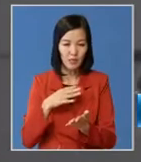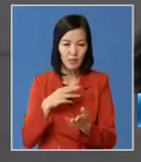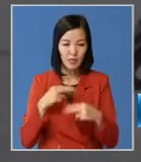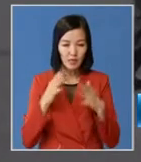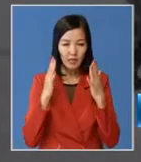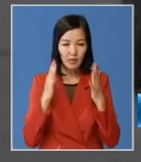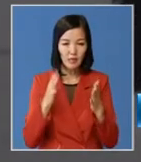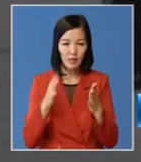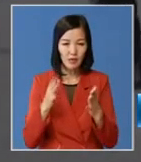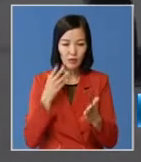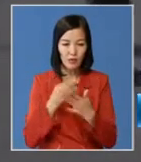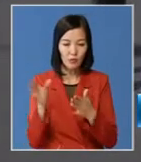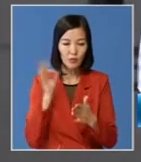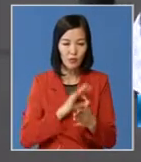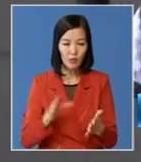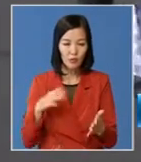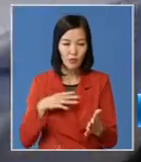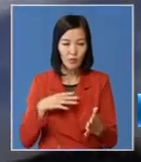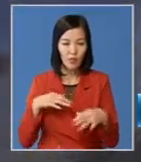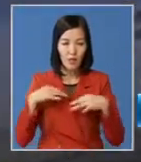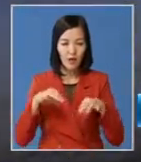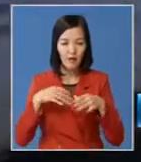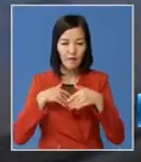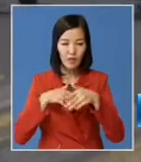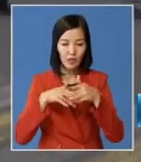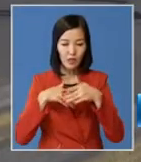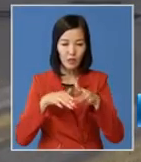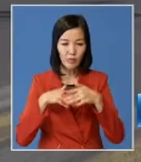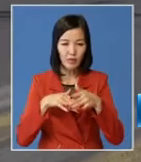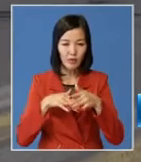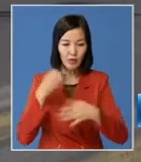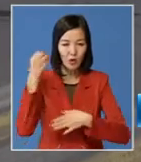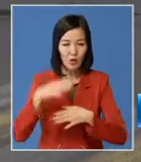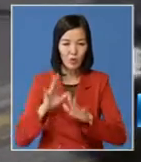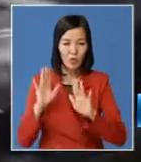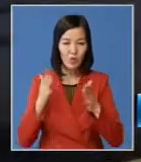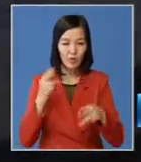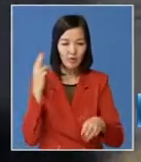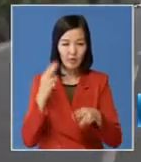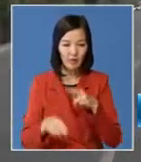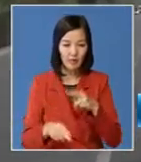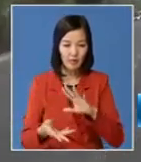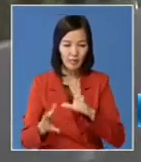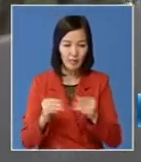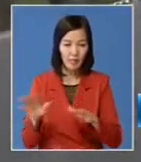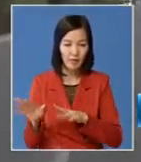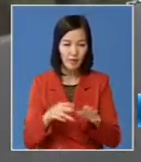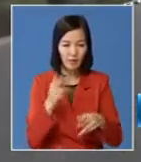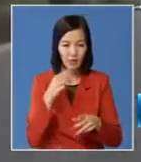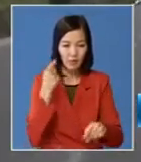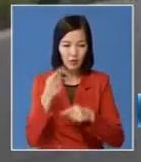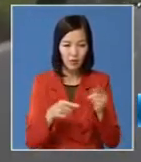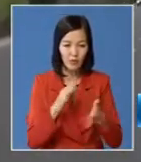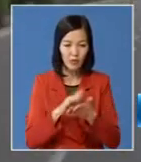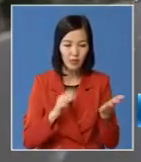шараға өз үлесін қосты. Автошеру бағыты орталық жастар саябағында өз мәресіне жетті. Жалпы бұл акция жыл сайын дәстүрлі түрде